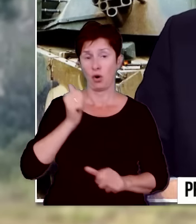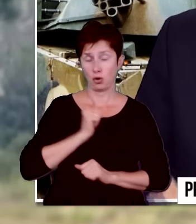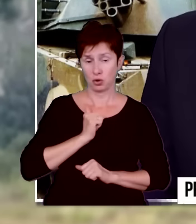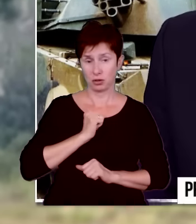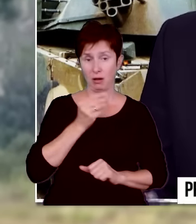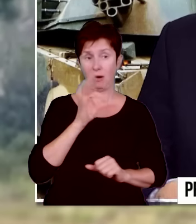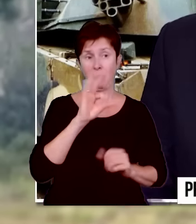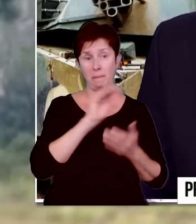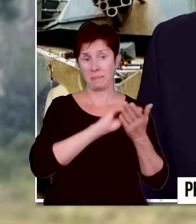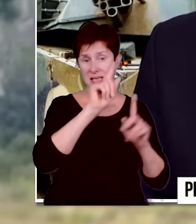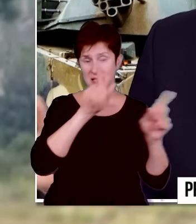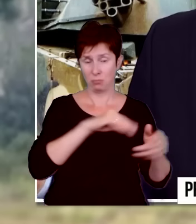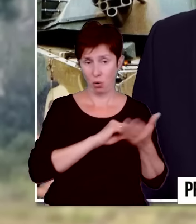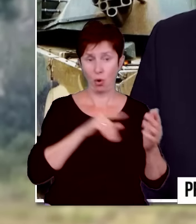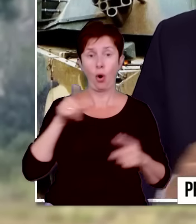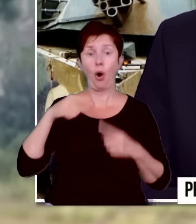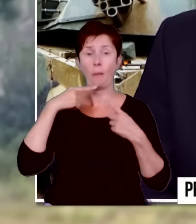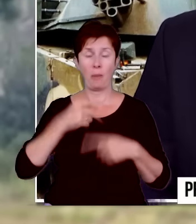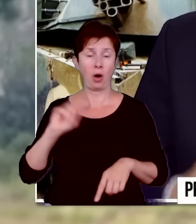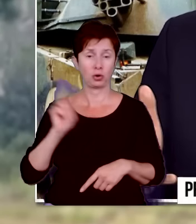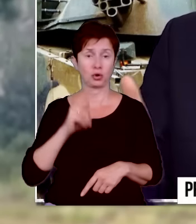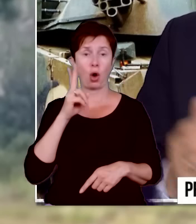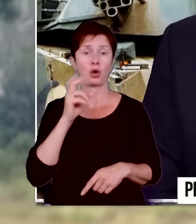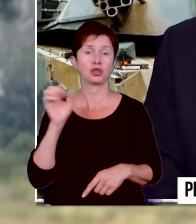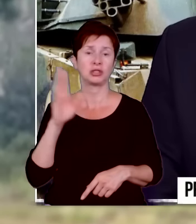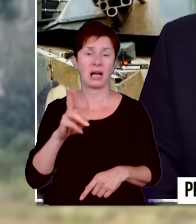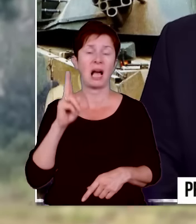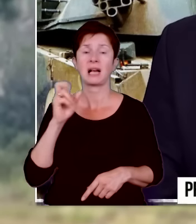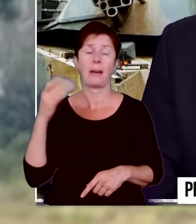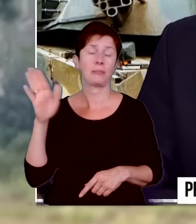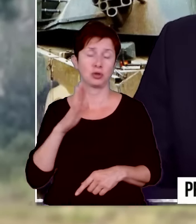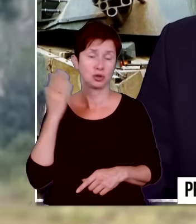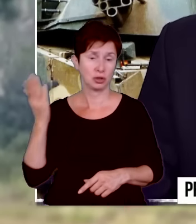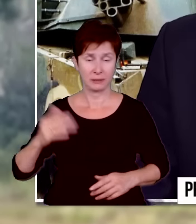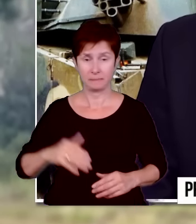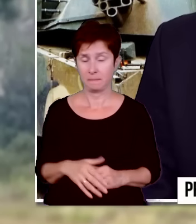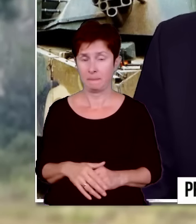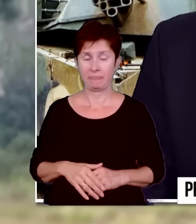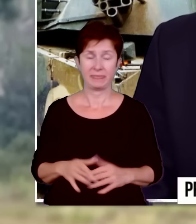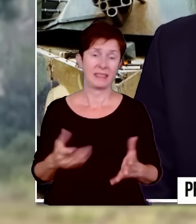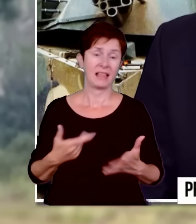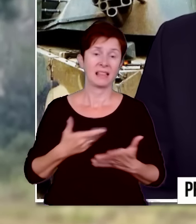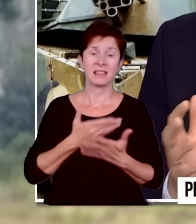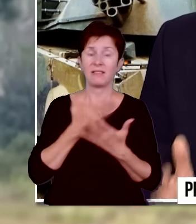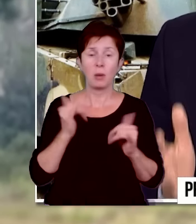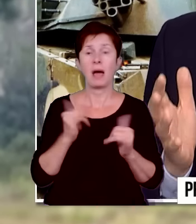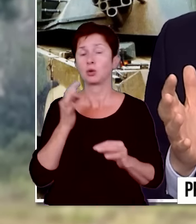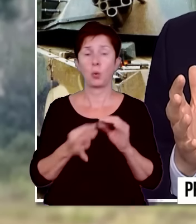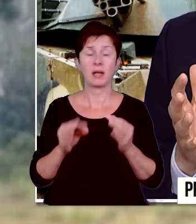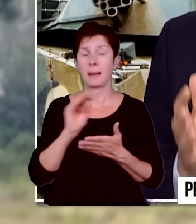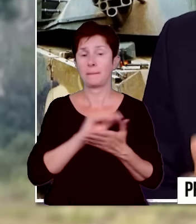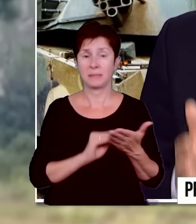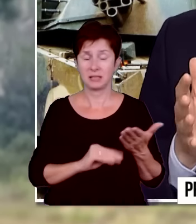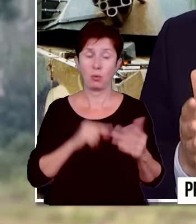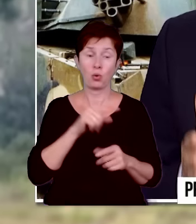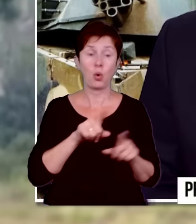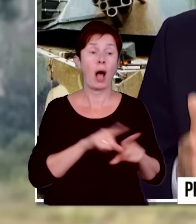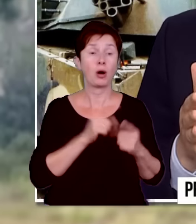więc wszystkie inne pisma które krążą nie wiadomo jakie to są pisma prawda bo to akurat zostało ujawnione To są pisma które